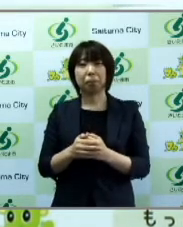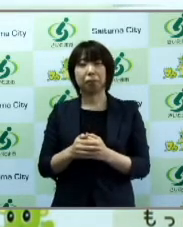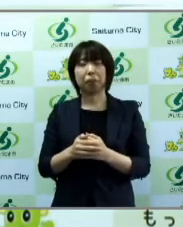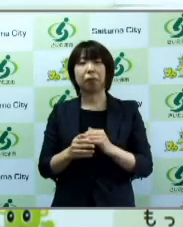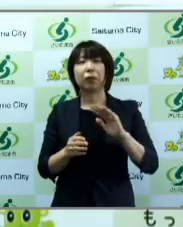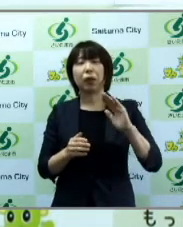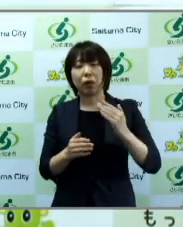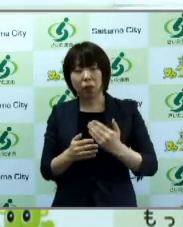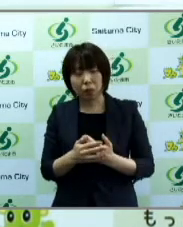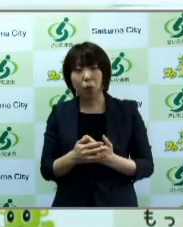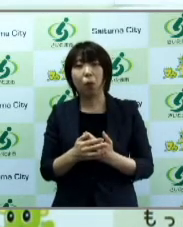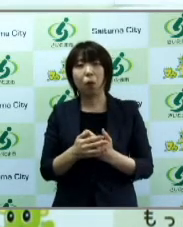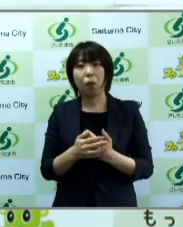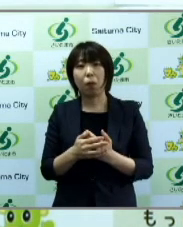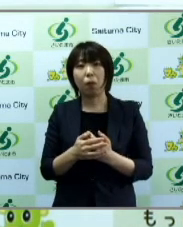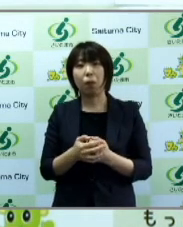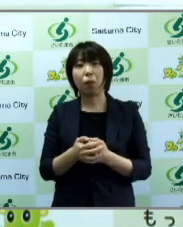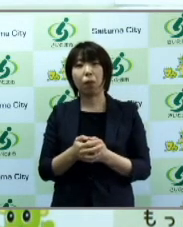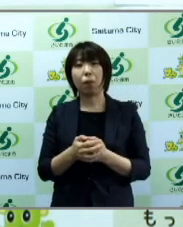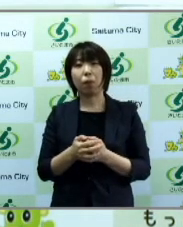それは対応できる、